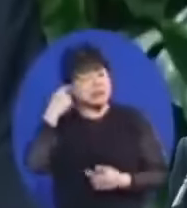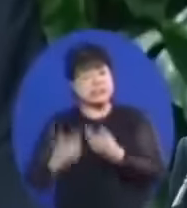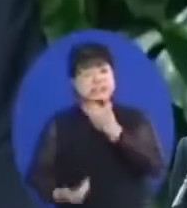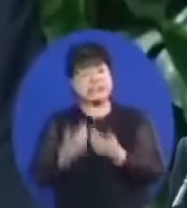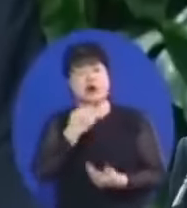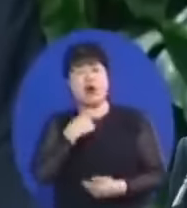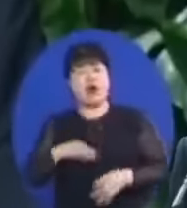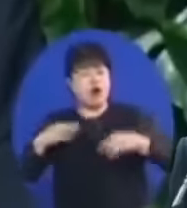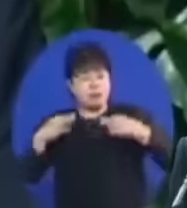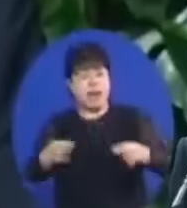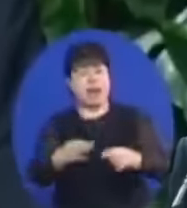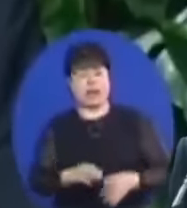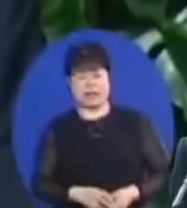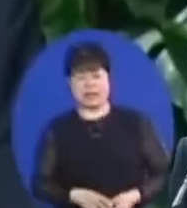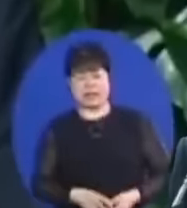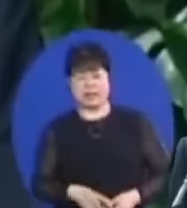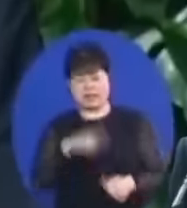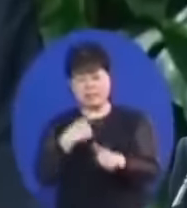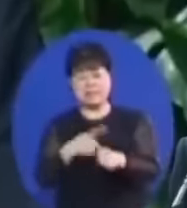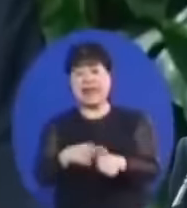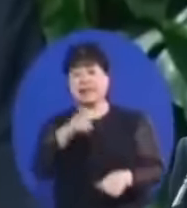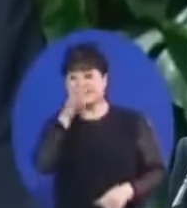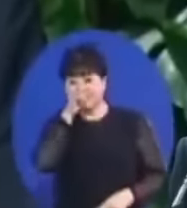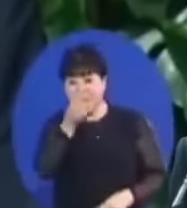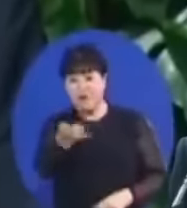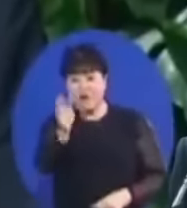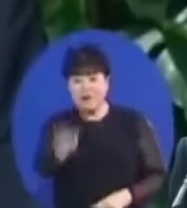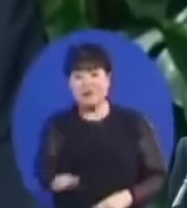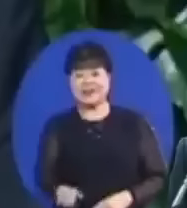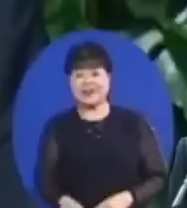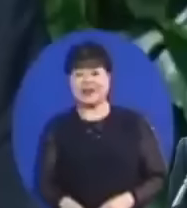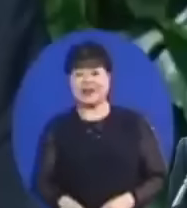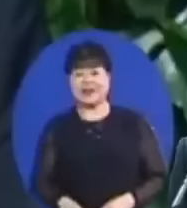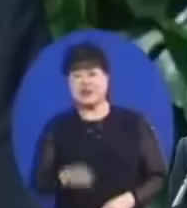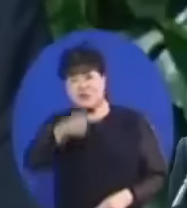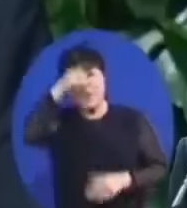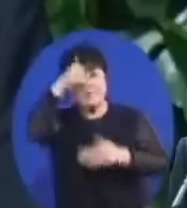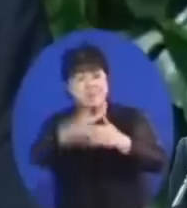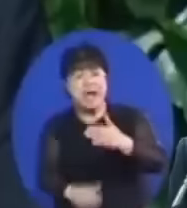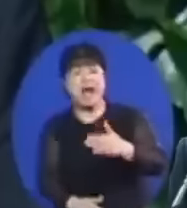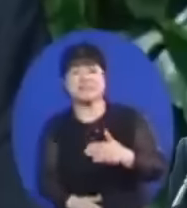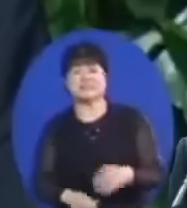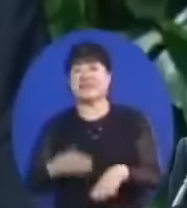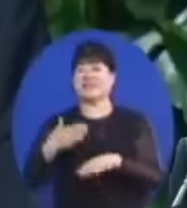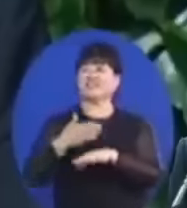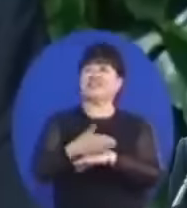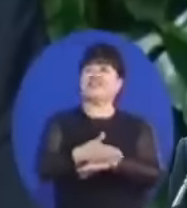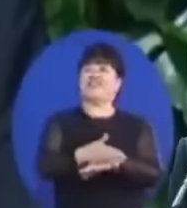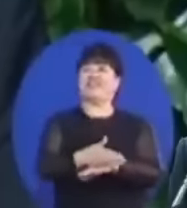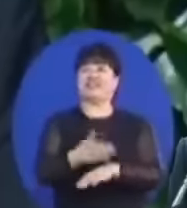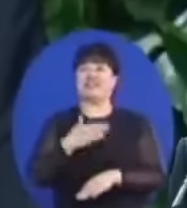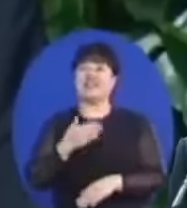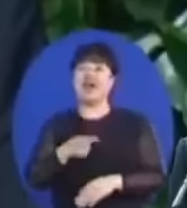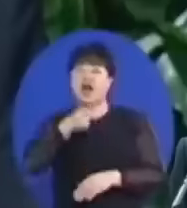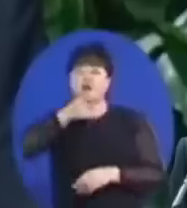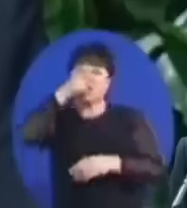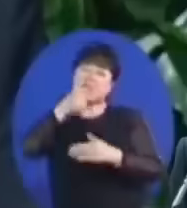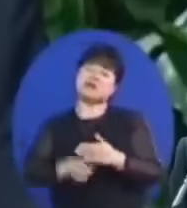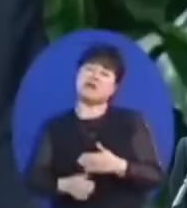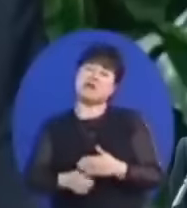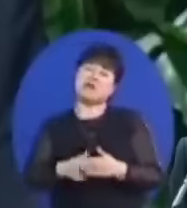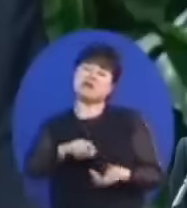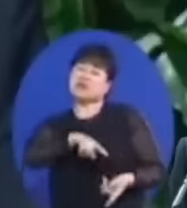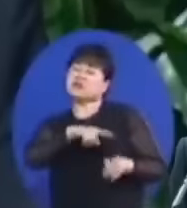시끄럽고 고함을 치고 부르짖는다고 비난을 합니다. 그런데 여러분, 물에 빠진 사람이 점잖은 소리로 나 물에 빠졌어,